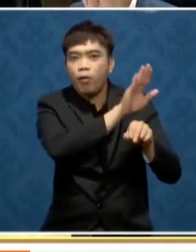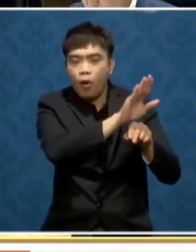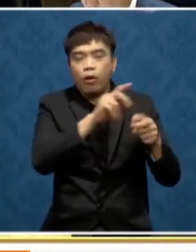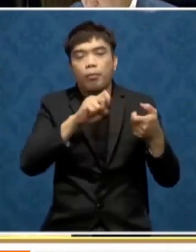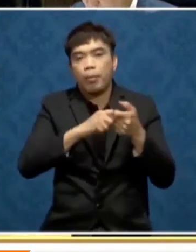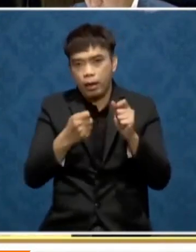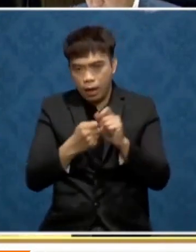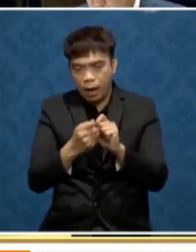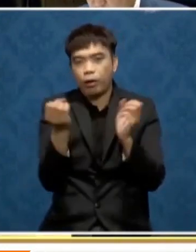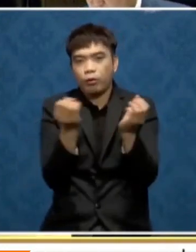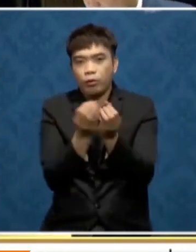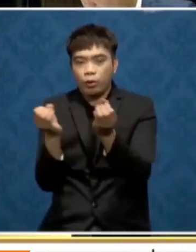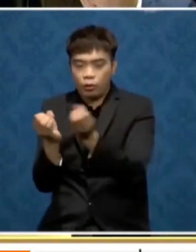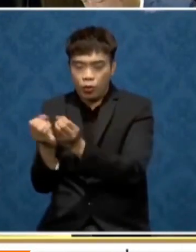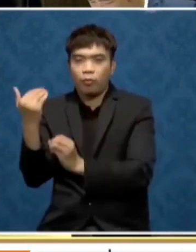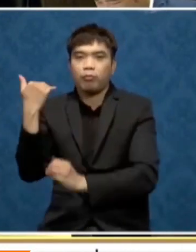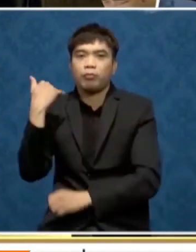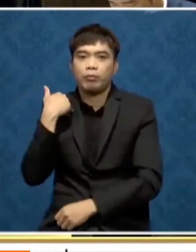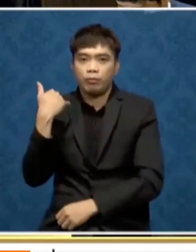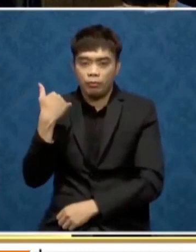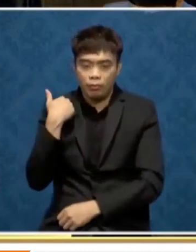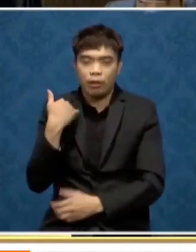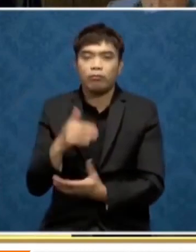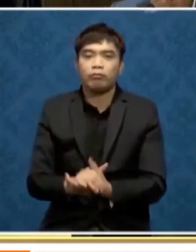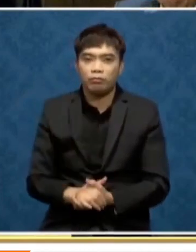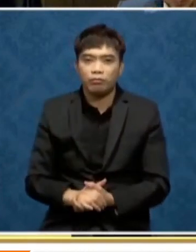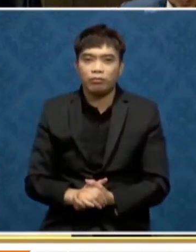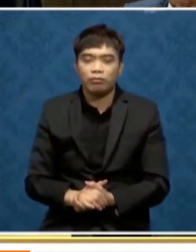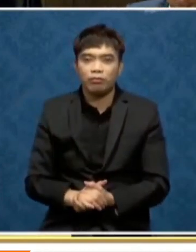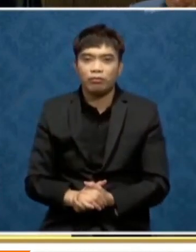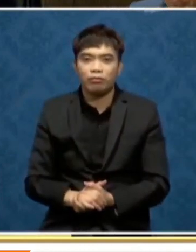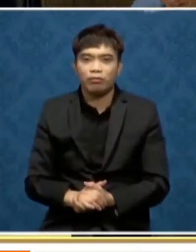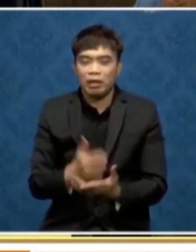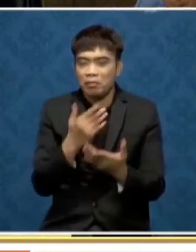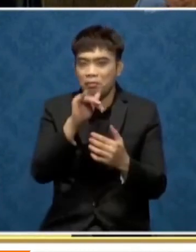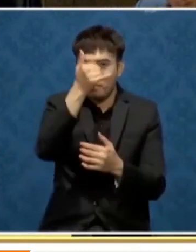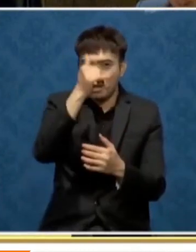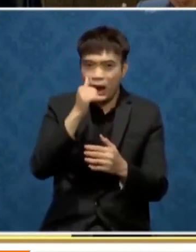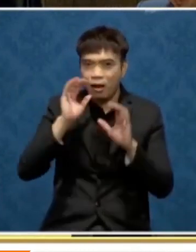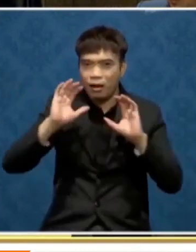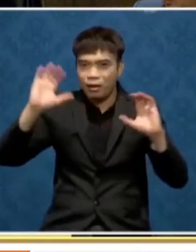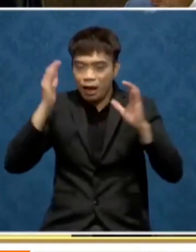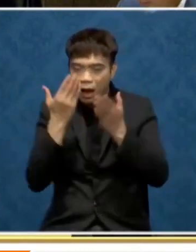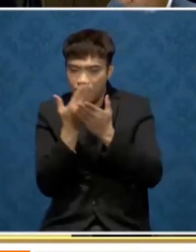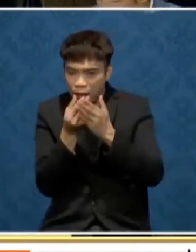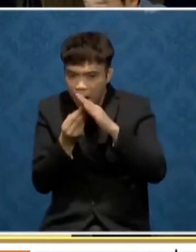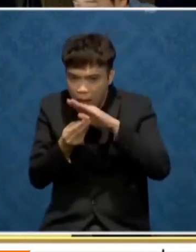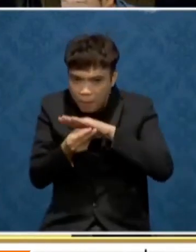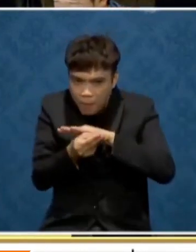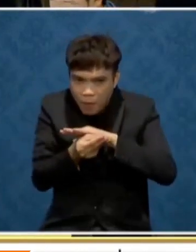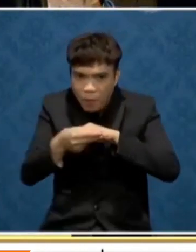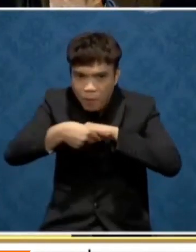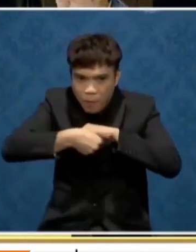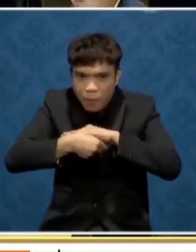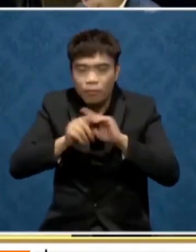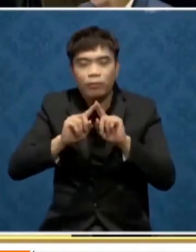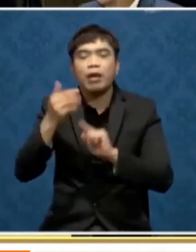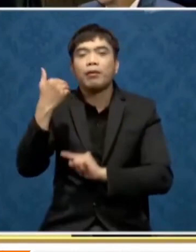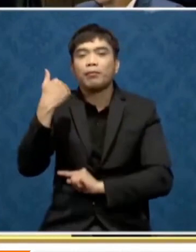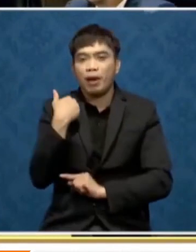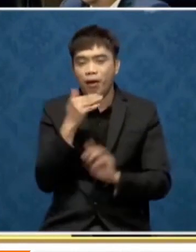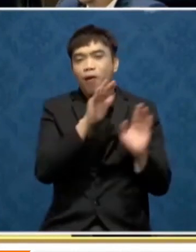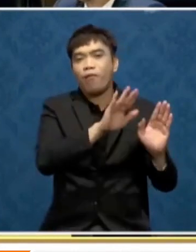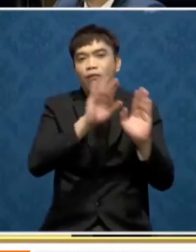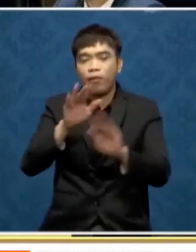บุกรุกพื้นที่ป่าสงวนรวมถึงการที่นายทุนจ่ายใต้โต๊ะให้กับข้าราชการในการบุกรุกพื้นที่ป่าจึงขอฝากป่าไม้จังหวัดเชียงร